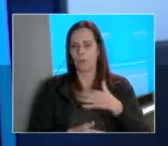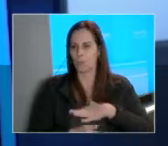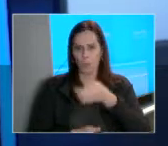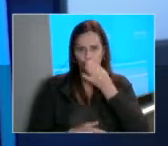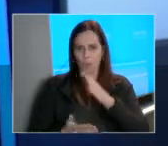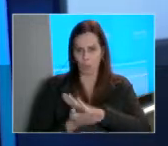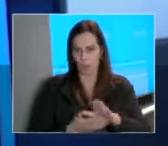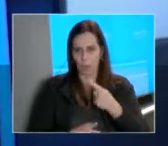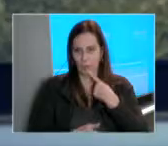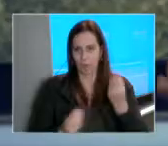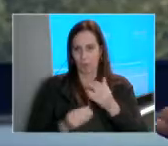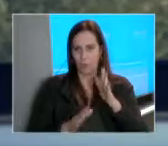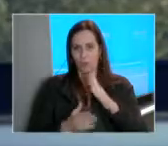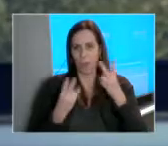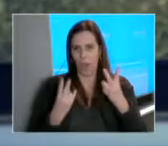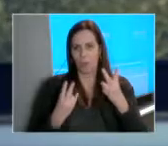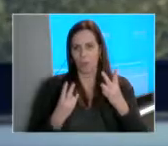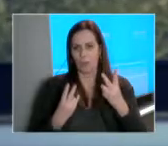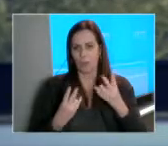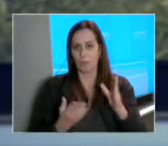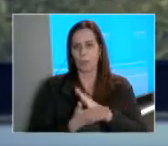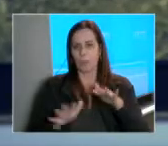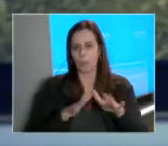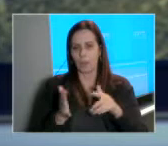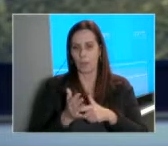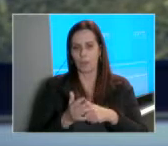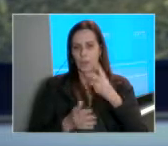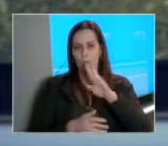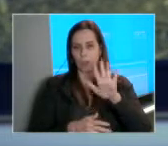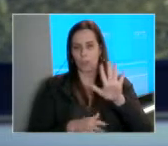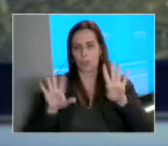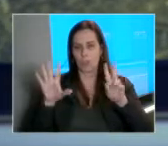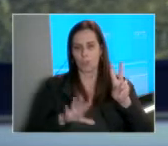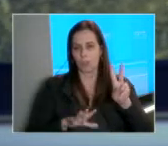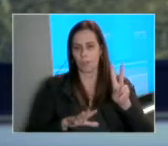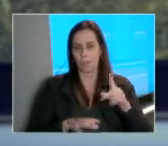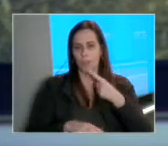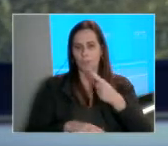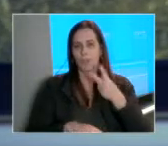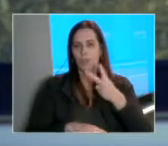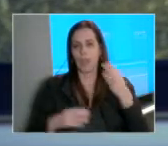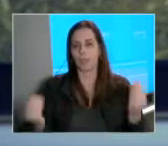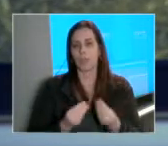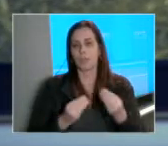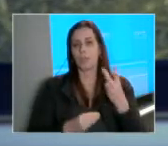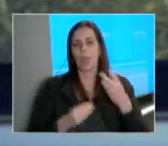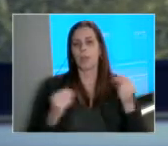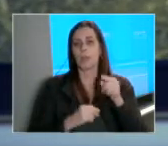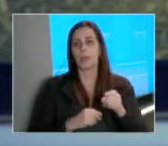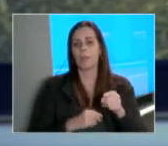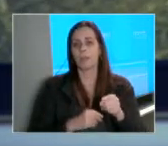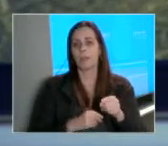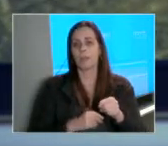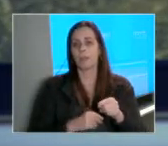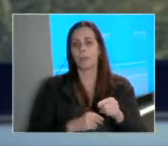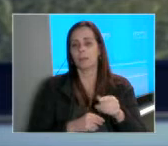מאוד פשוטה. אני אגיד לך רק דבר מאוד מאוד חשוב. בהחלטת ממשלה 2592 מדברת על שני דברים, ששני הדברים האלה